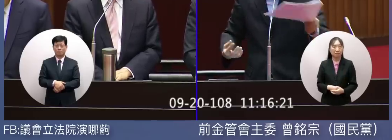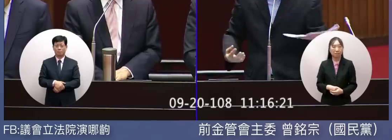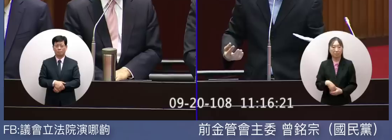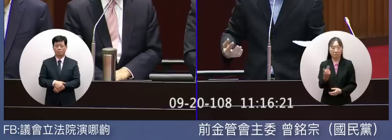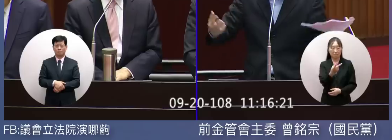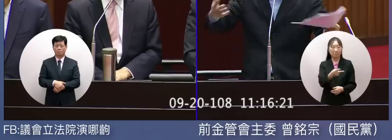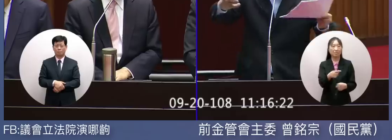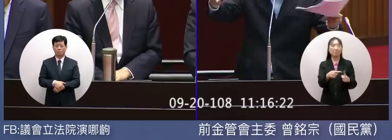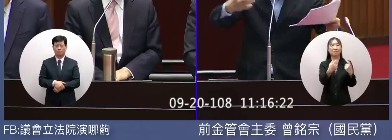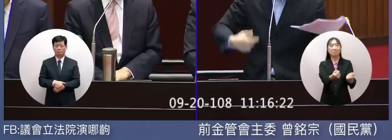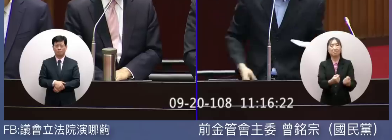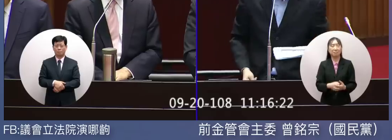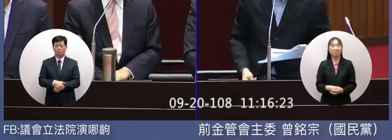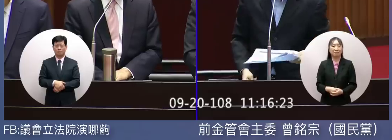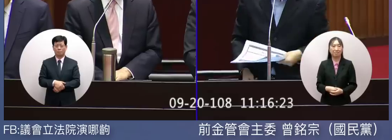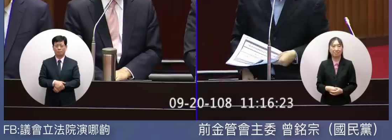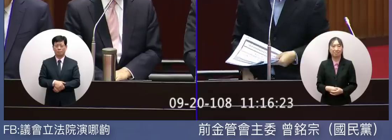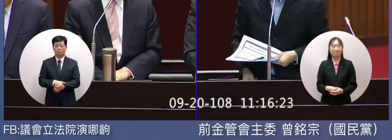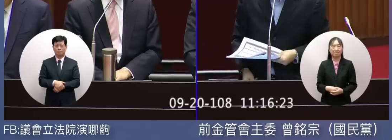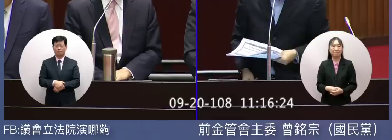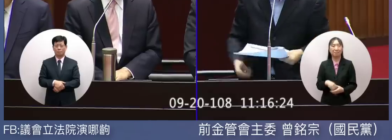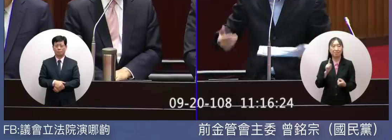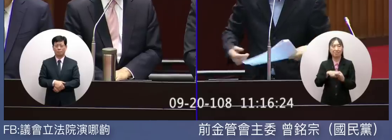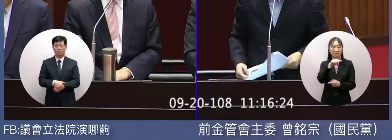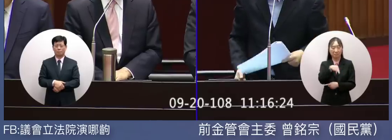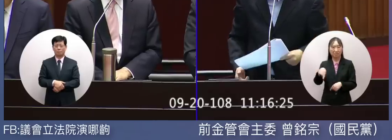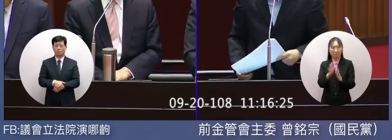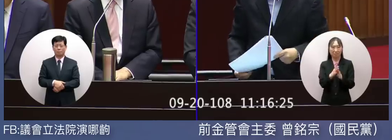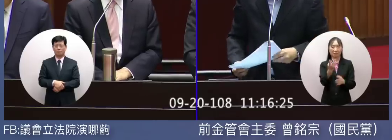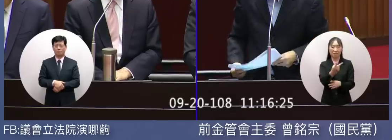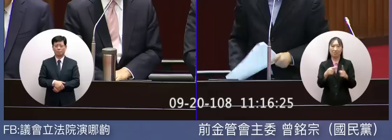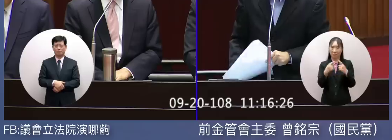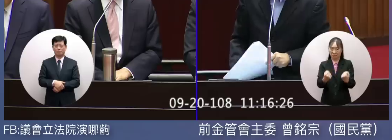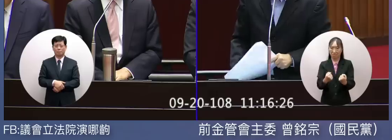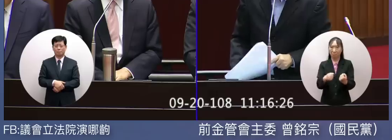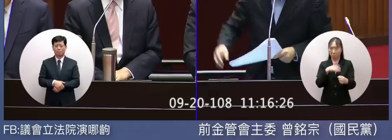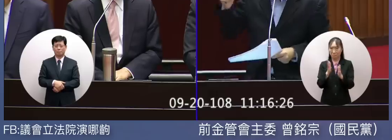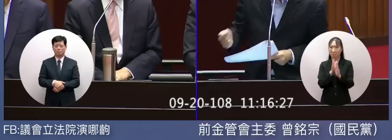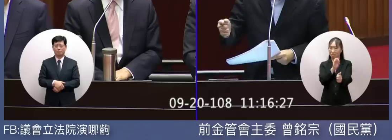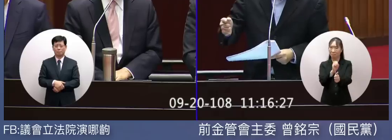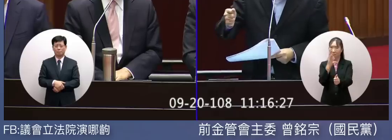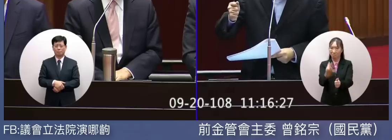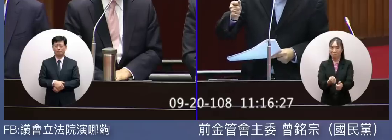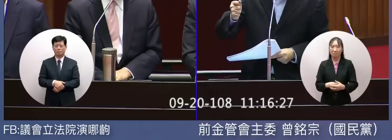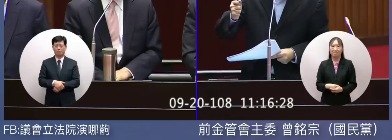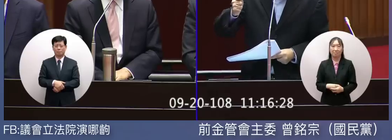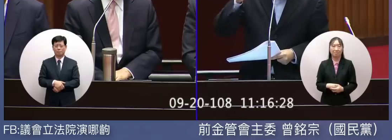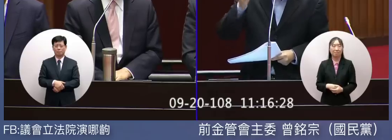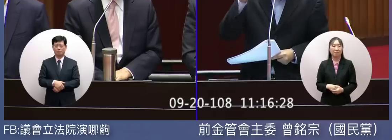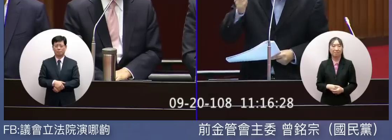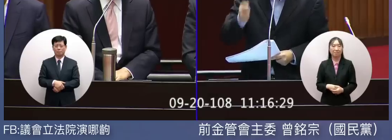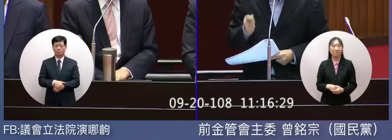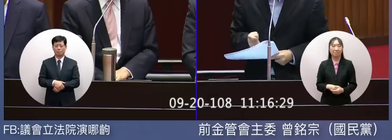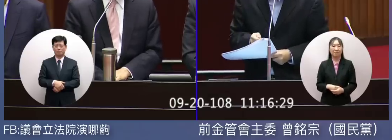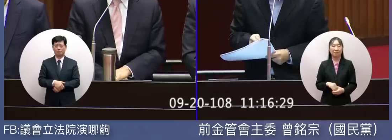这两位都在，你两边的两位都在，我们都一再提醒，只是